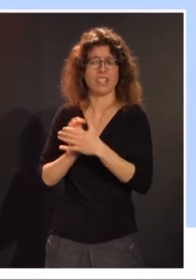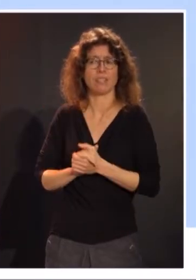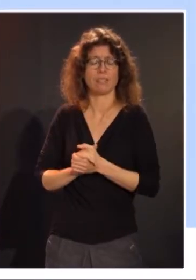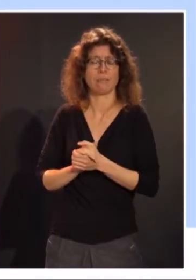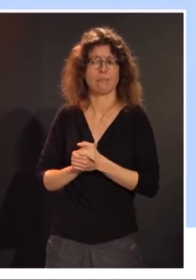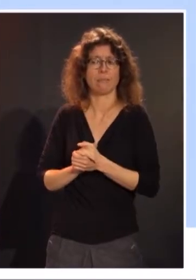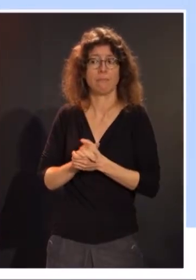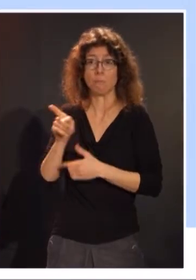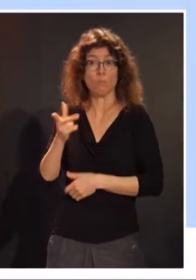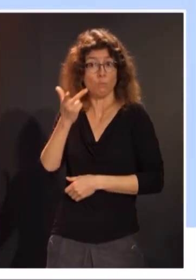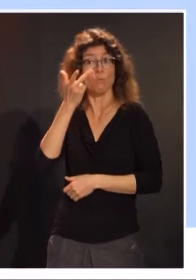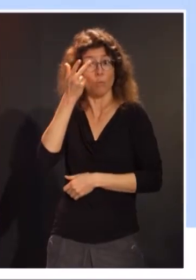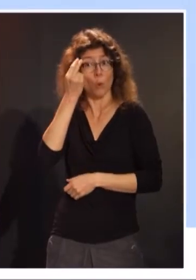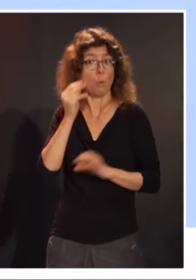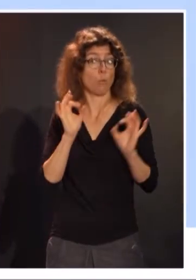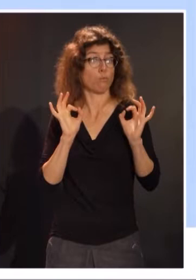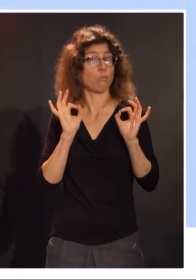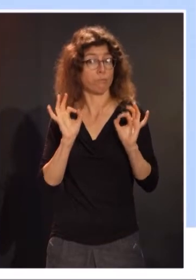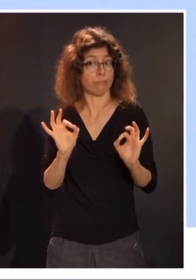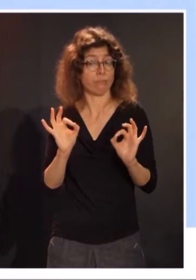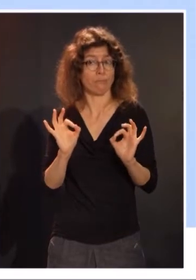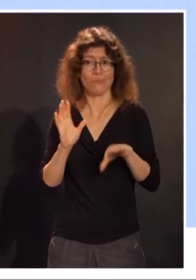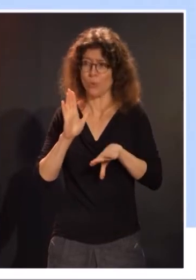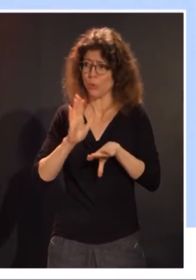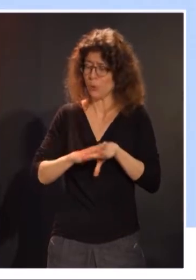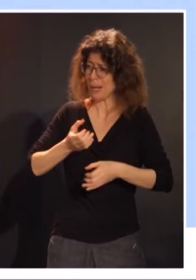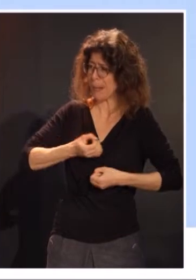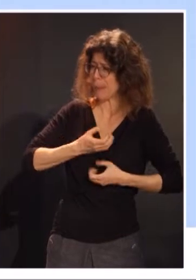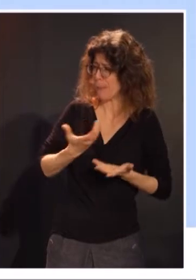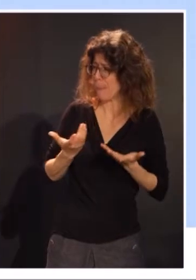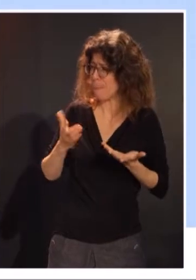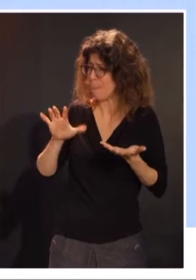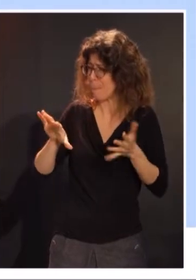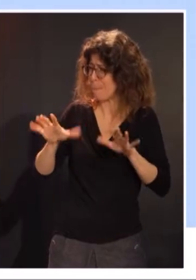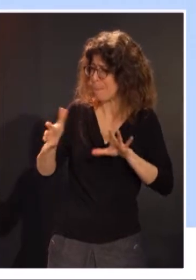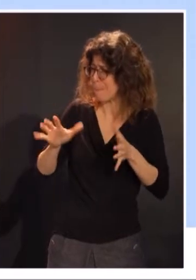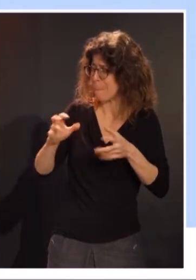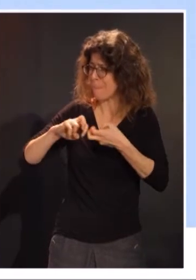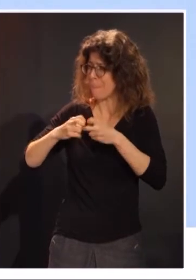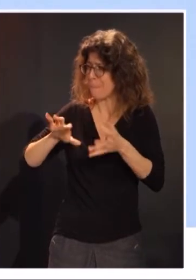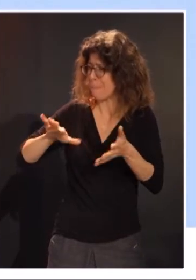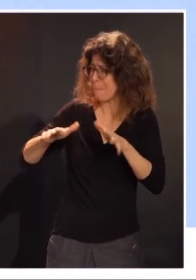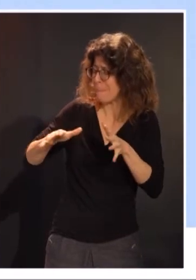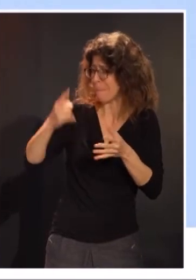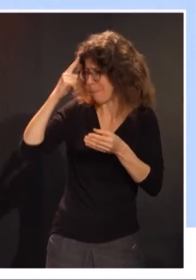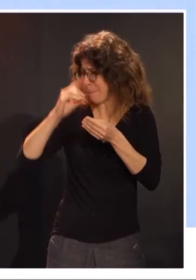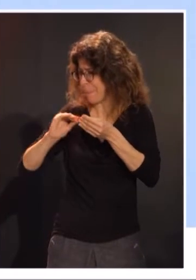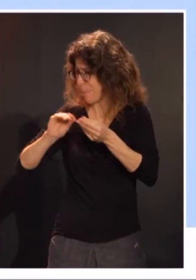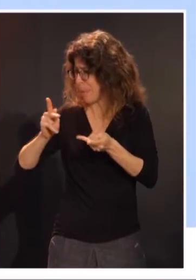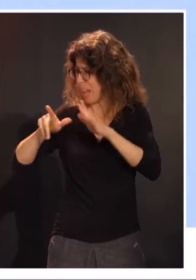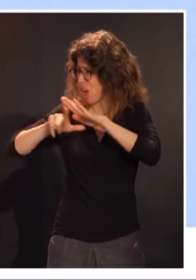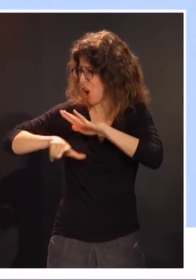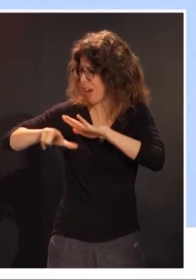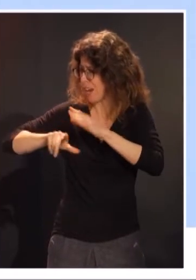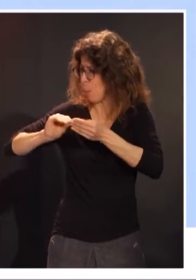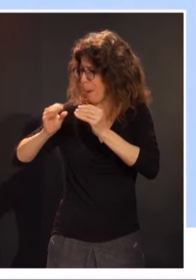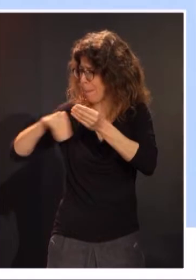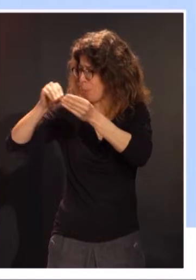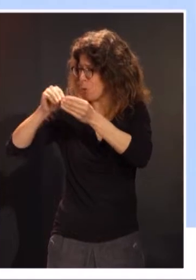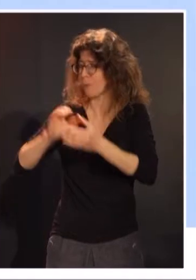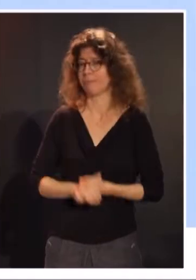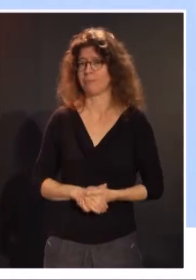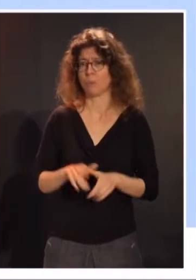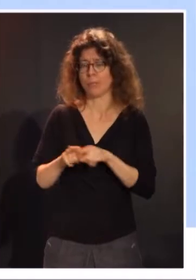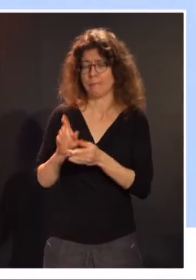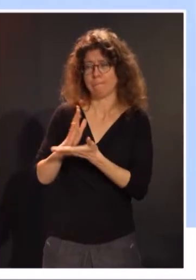compréhension, qui était nettement meilleure que son expression, donc sa syntaxe. Et elle avait également des doutes par rapport